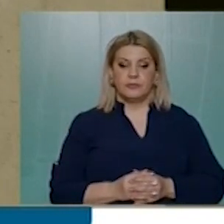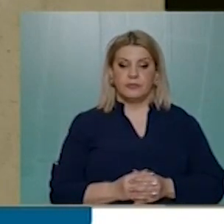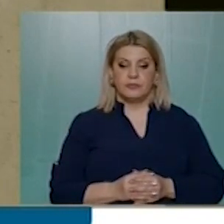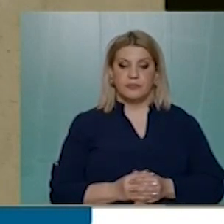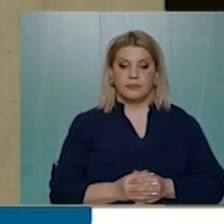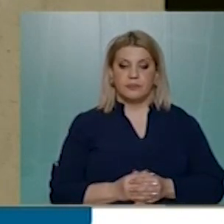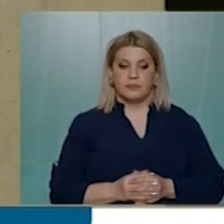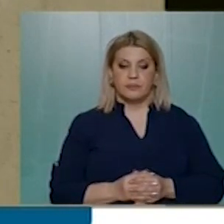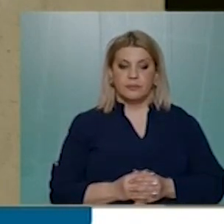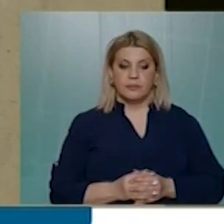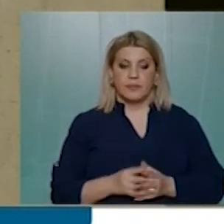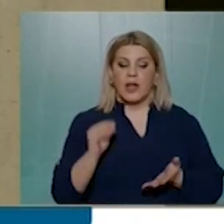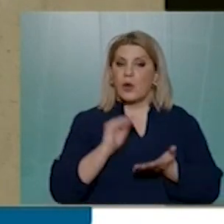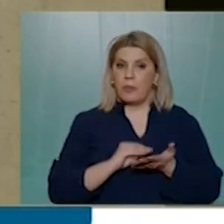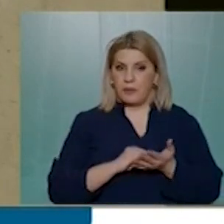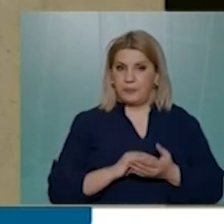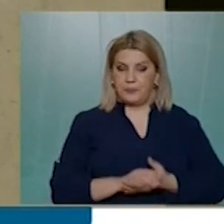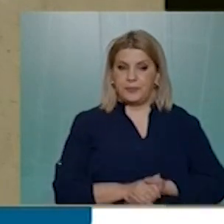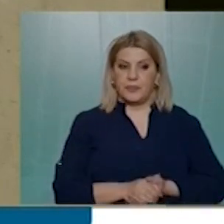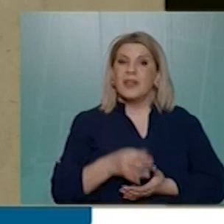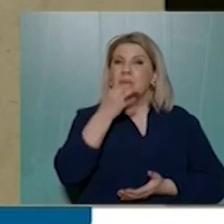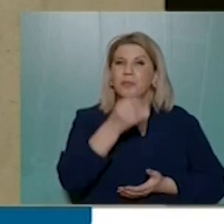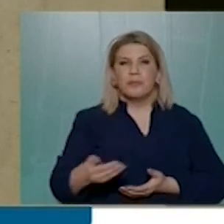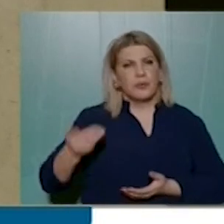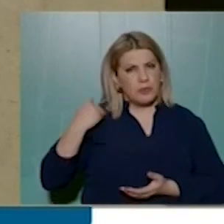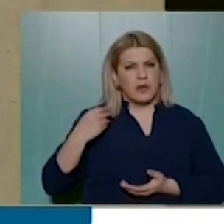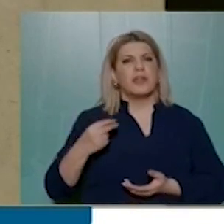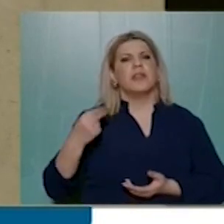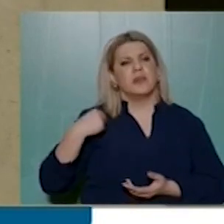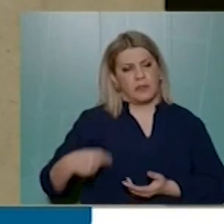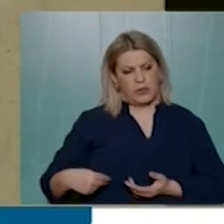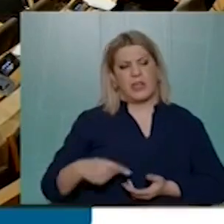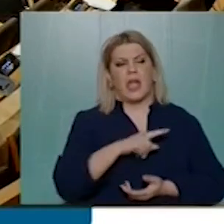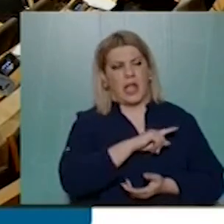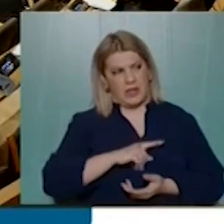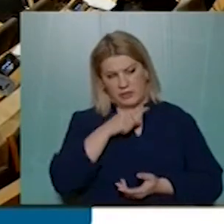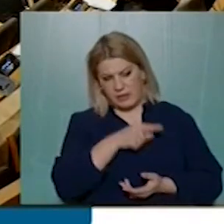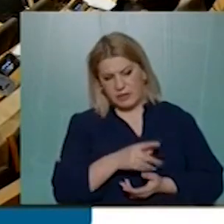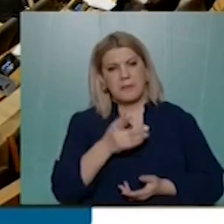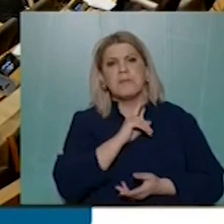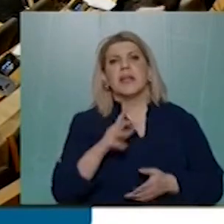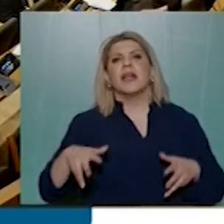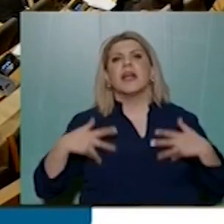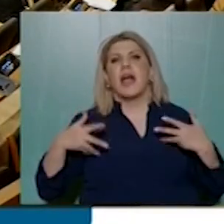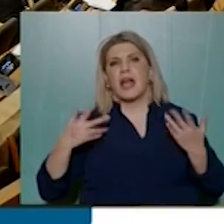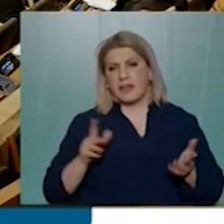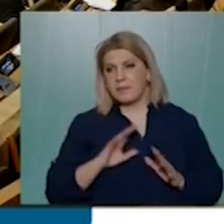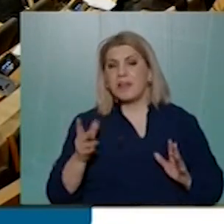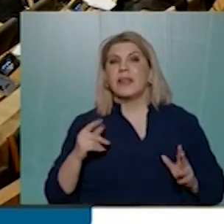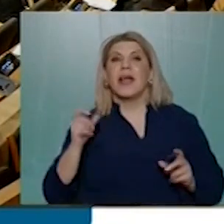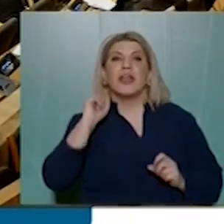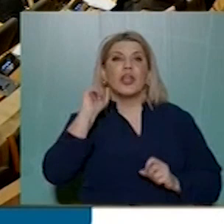ε επίσης λέγαμε και στην προηγούμενη δημοτική αρχή κυρίως να μην πανηγυρίζει και να μην κάνει